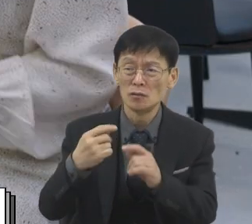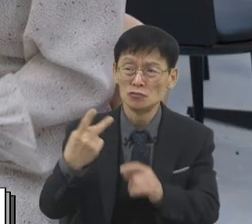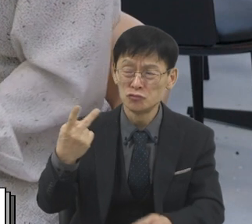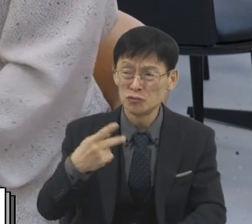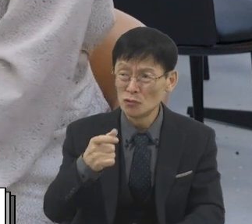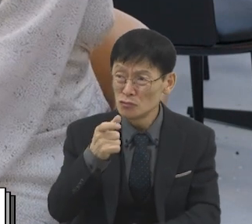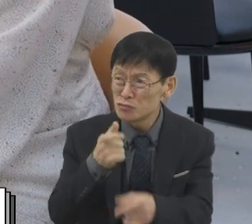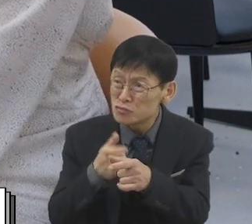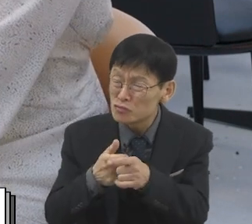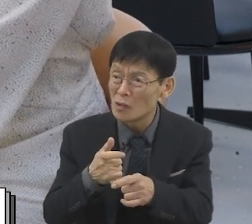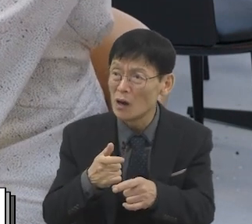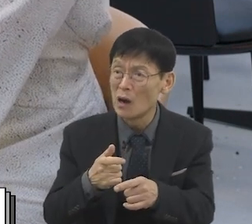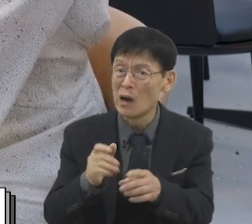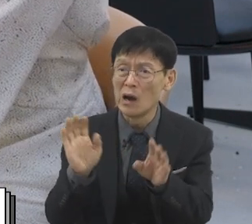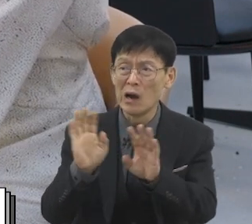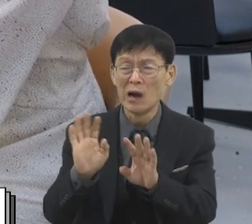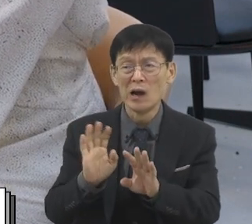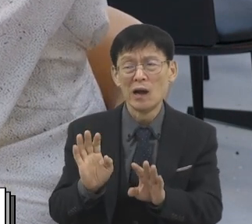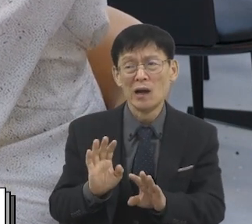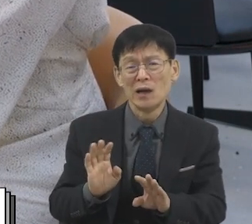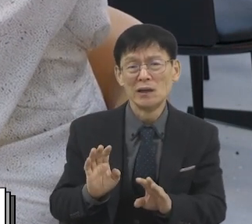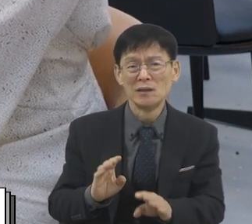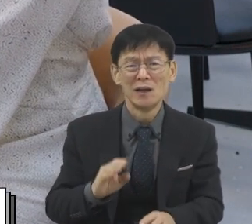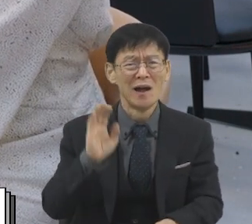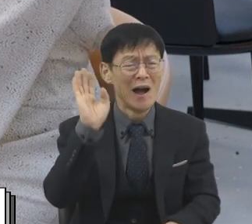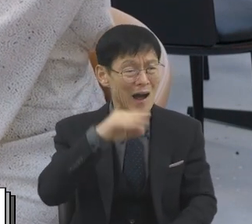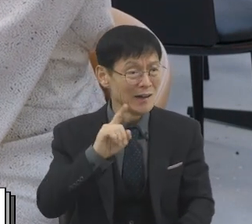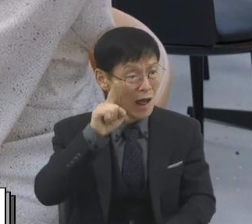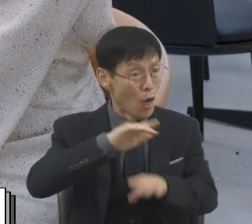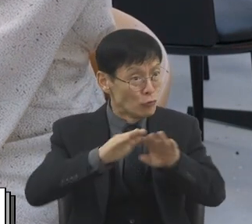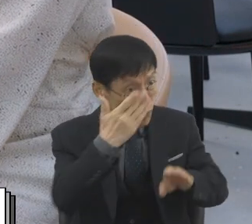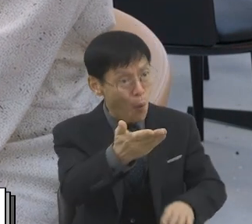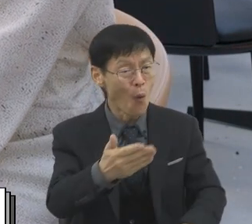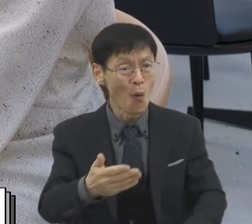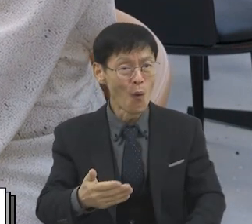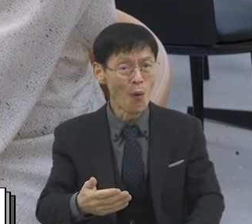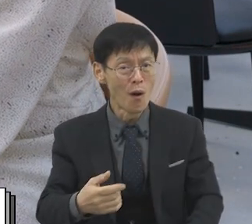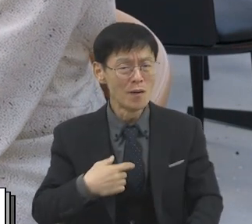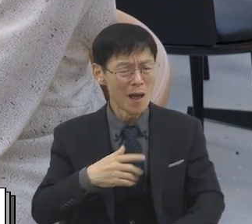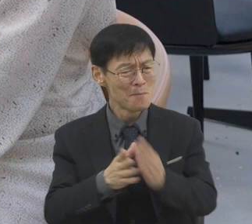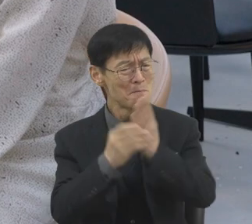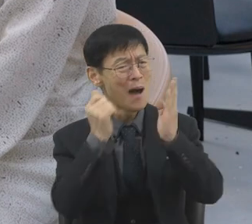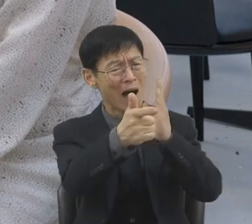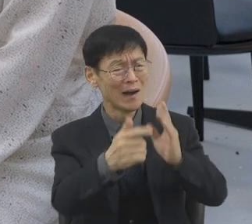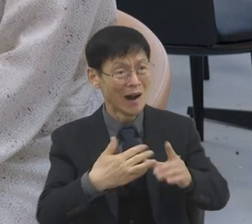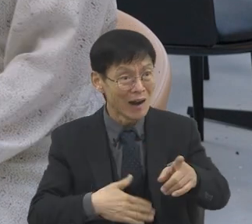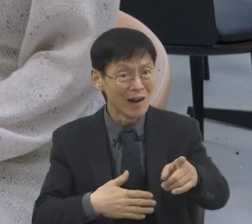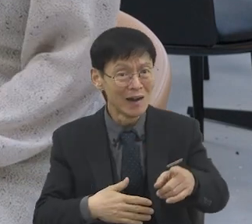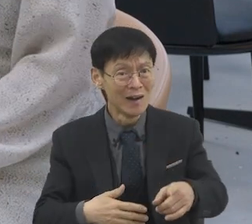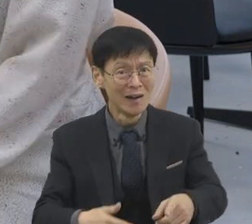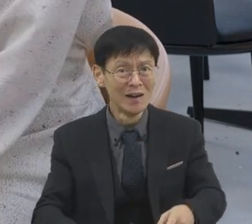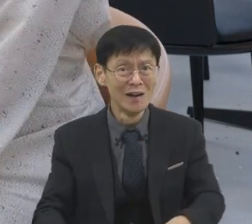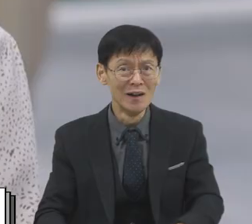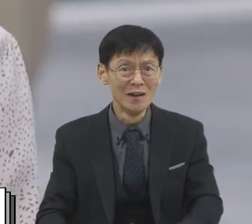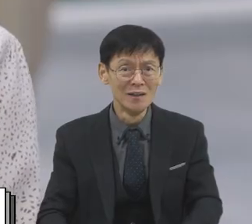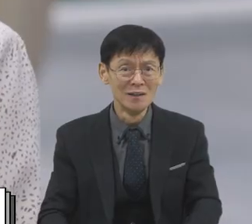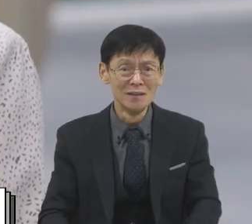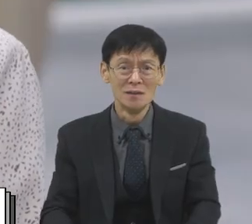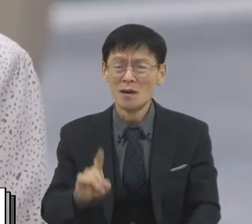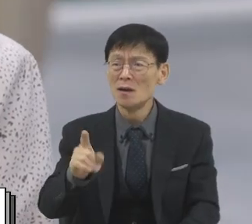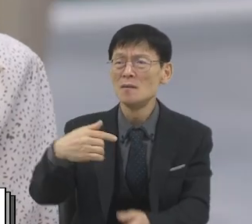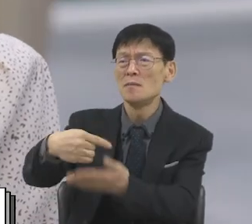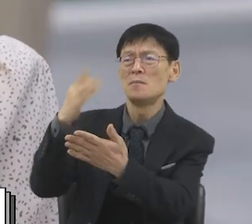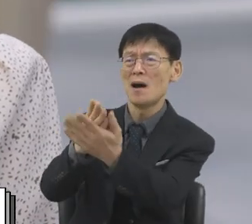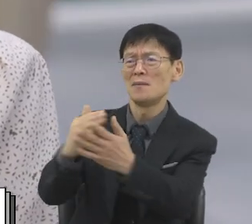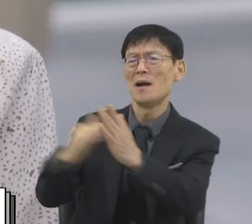팀장님, 둘이서 술 먹는 건 좀... 아이, 스트레스 풀어야지. 아니, 내가 쏜다. 어? 그런